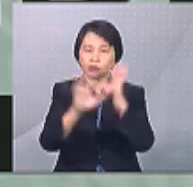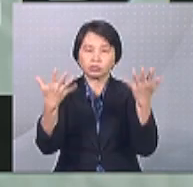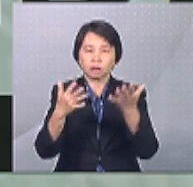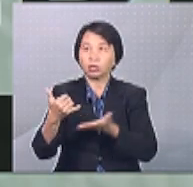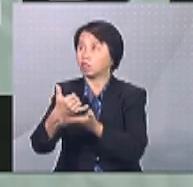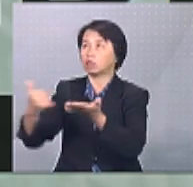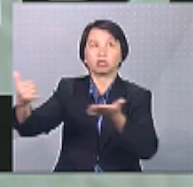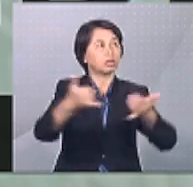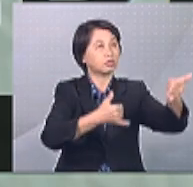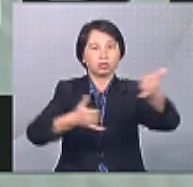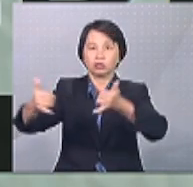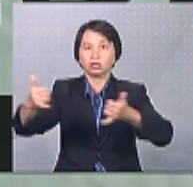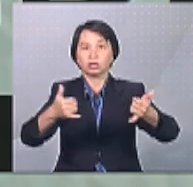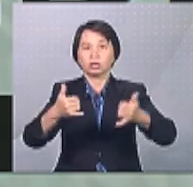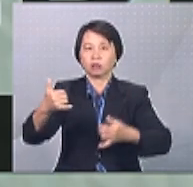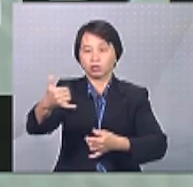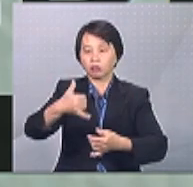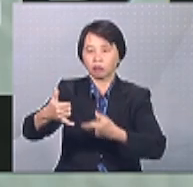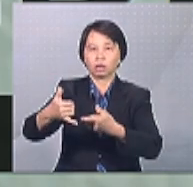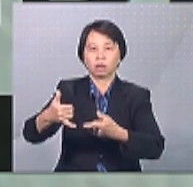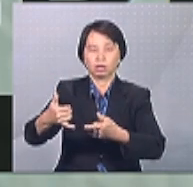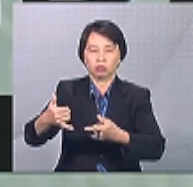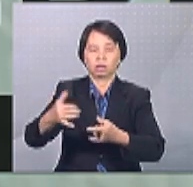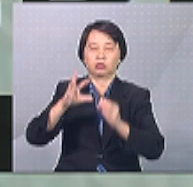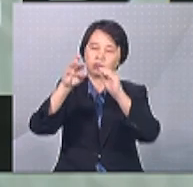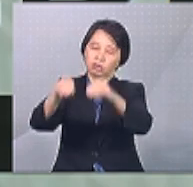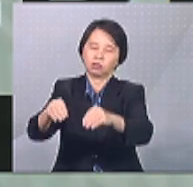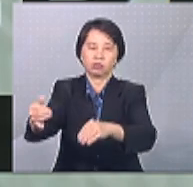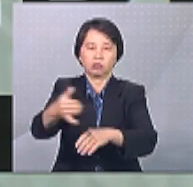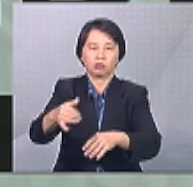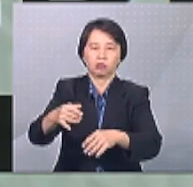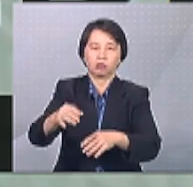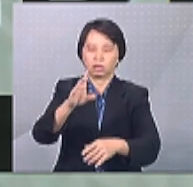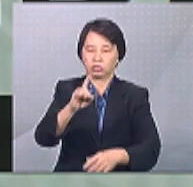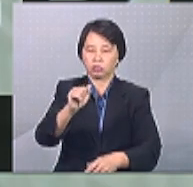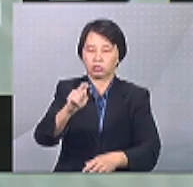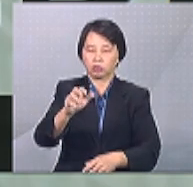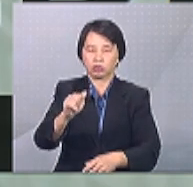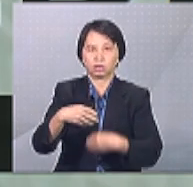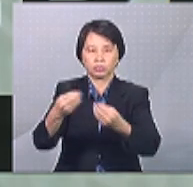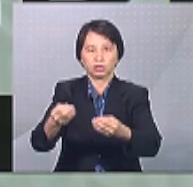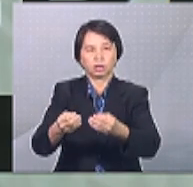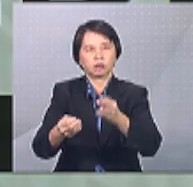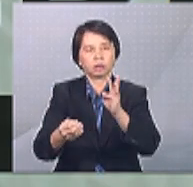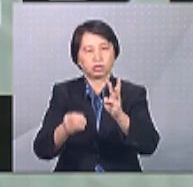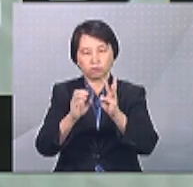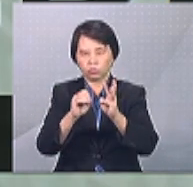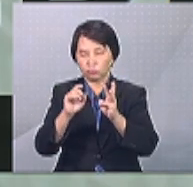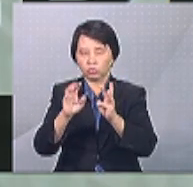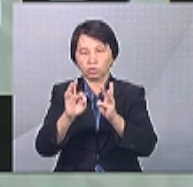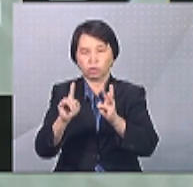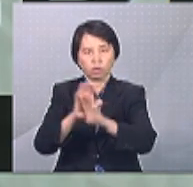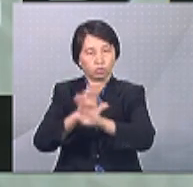yang tak ada negara tu, kita lump together Rohingya kat situ. Jadi dah data semalam yang kita bagi 601 warga negara, bukan warga